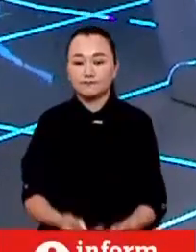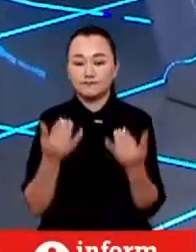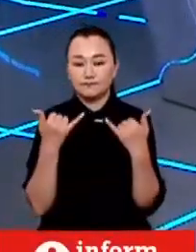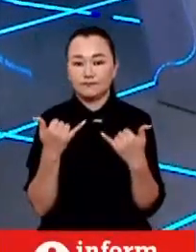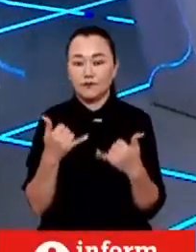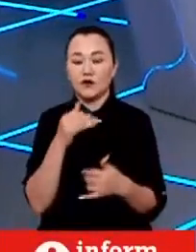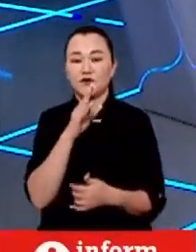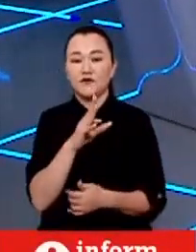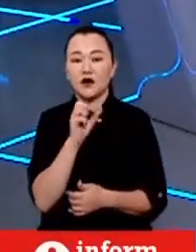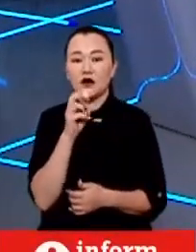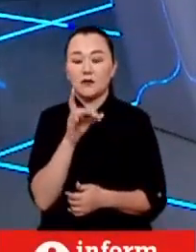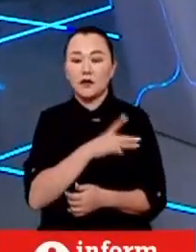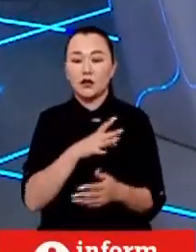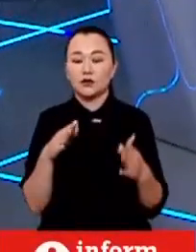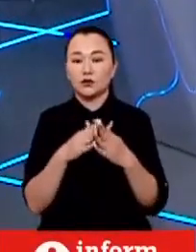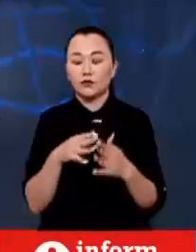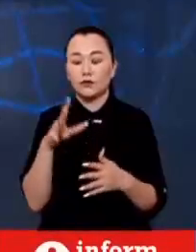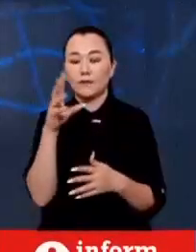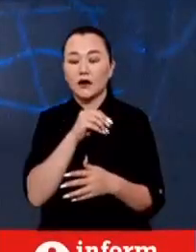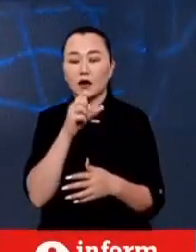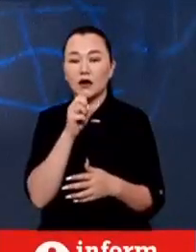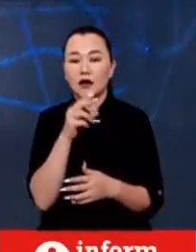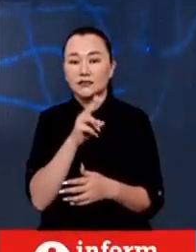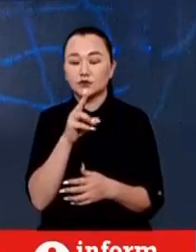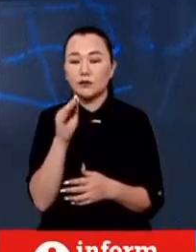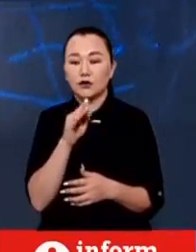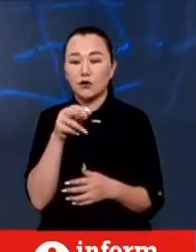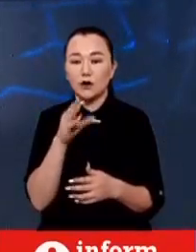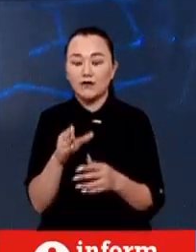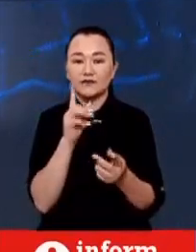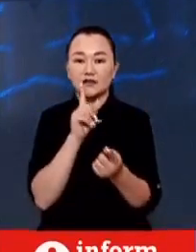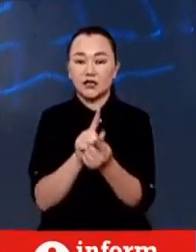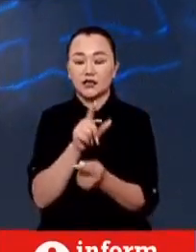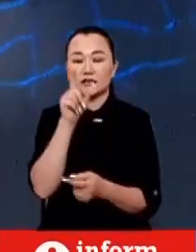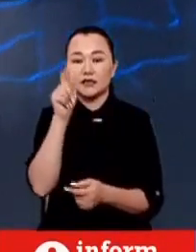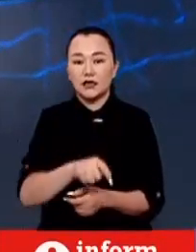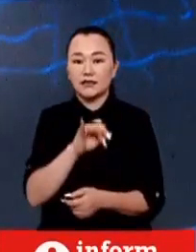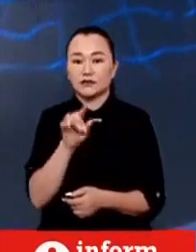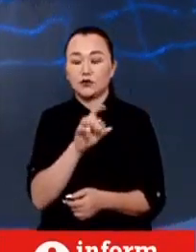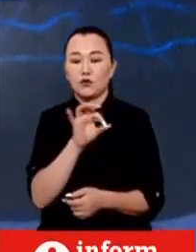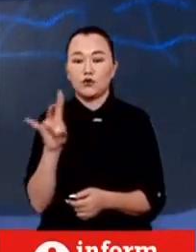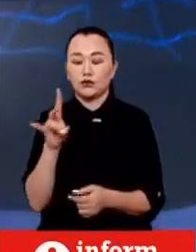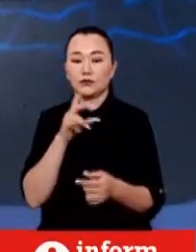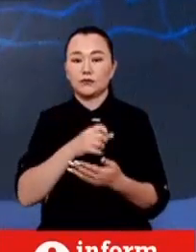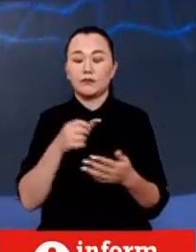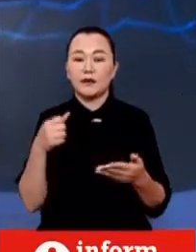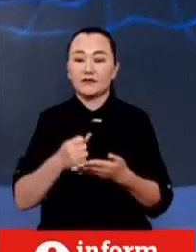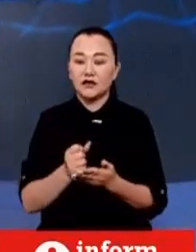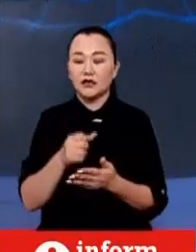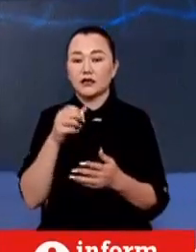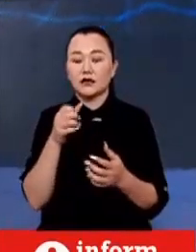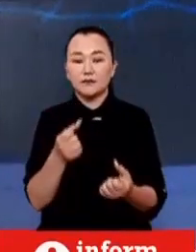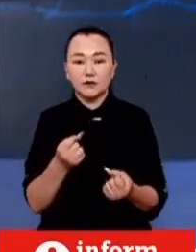Сегодня в Акурде президент Касым-Жомарт Токаев принял делегацию ООН. Глава государства в очередной раз подтвердил